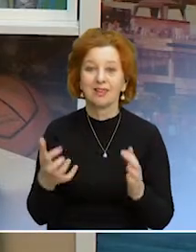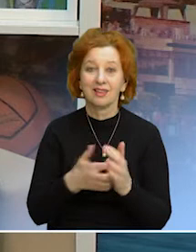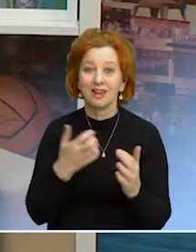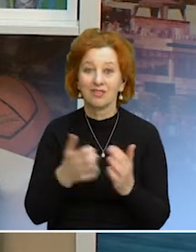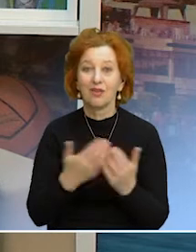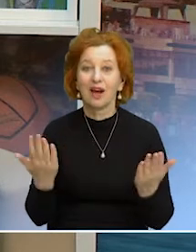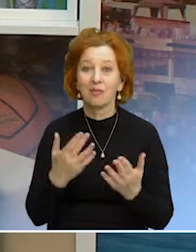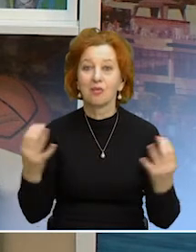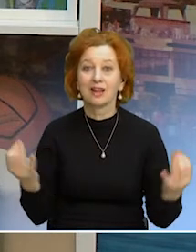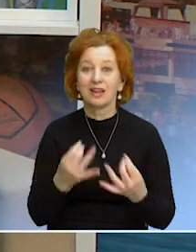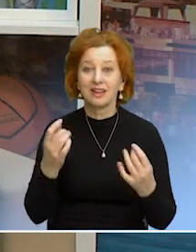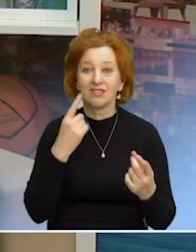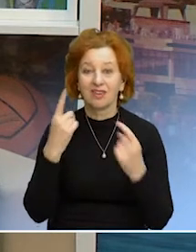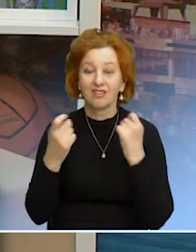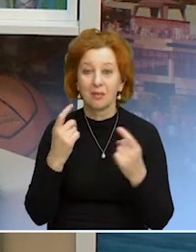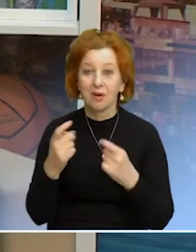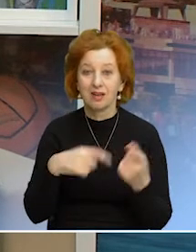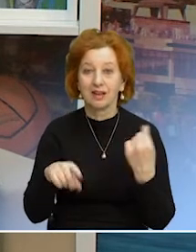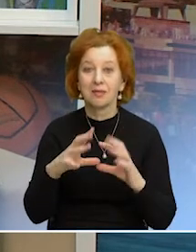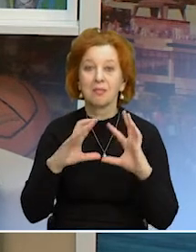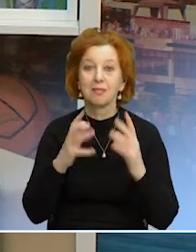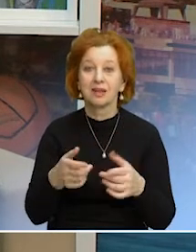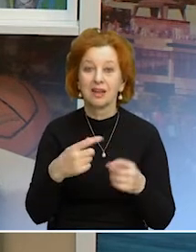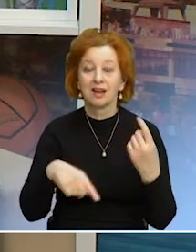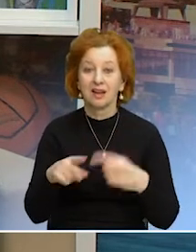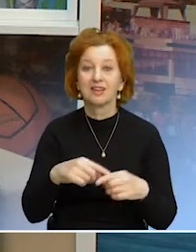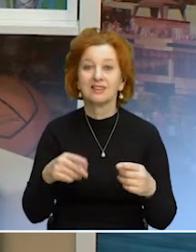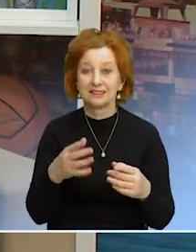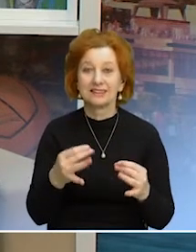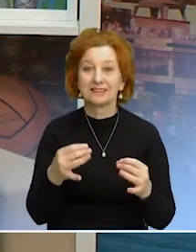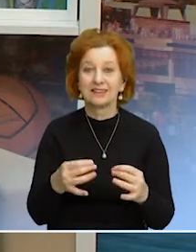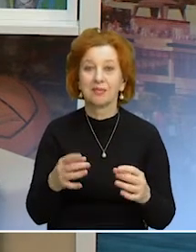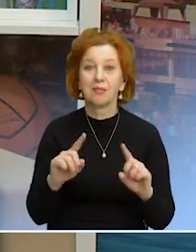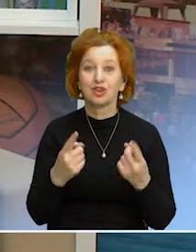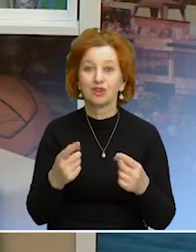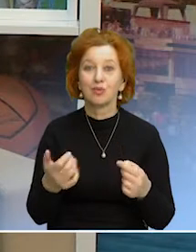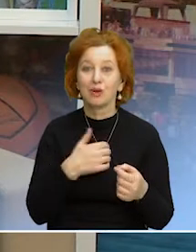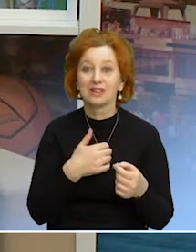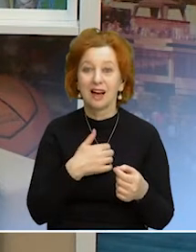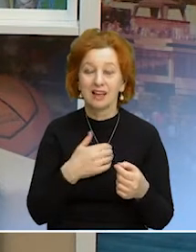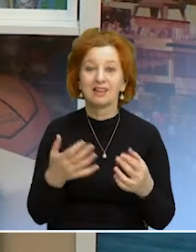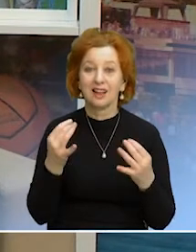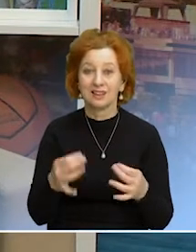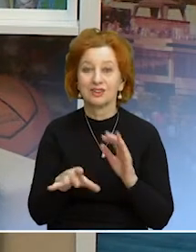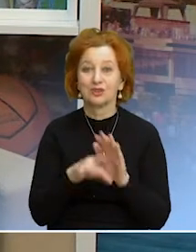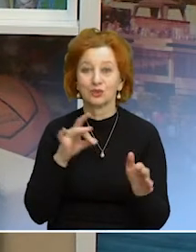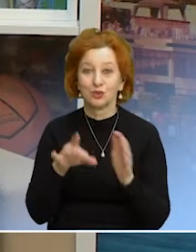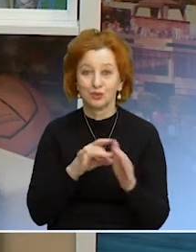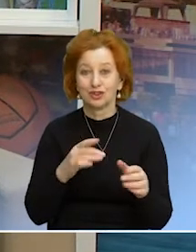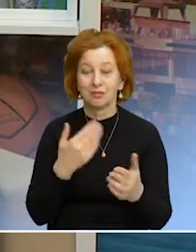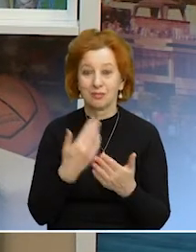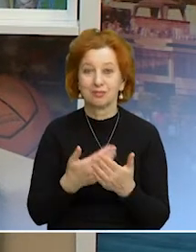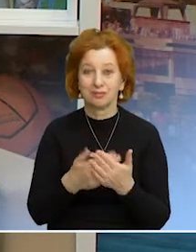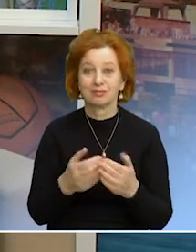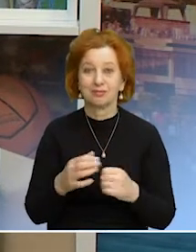не хватает какой-нибудь интересной информации из мира сноуборда, батута. Не знаю, почему я захотел именно так, но сюжет от Валерии